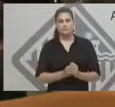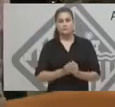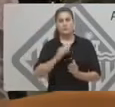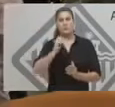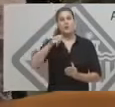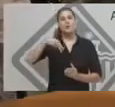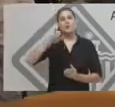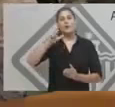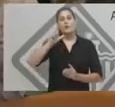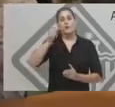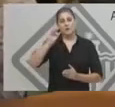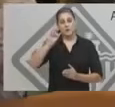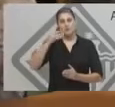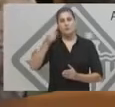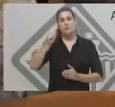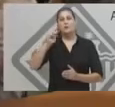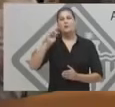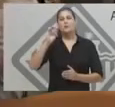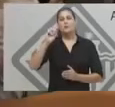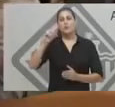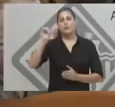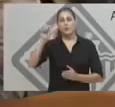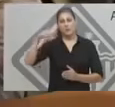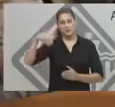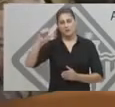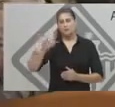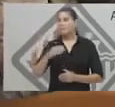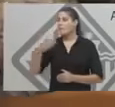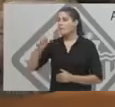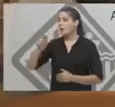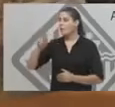Canyelles Cardona Bartolomé. Josep Lluís Bausà.